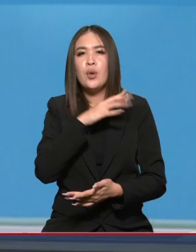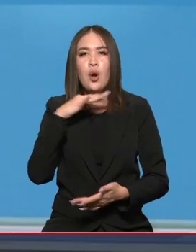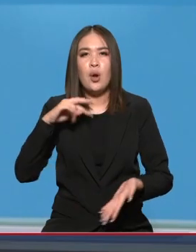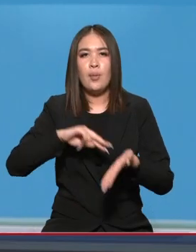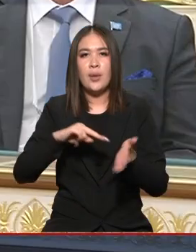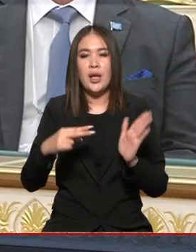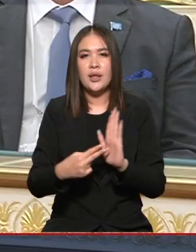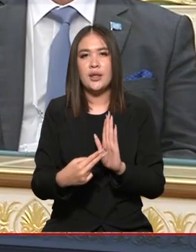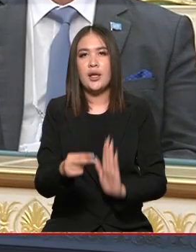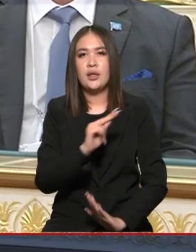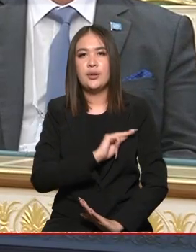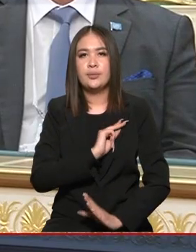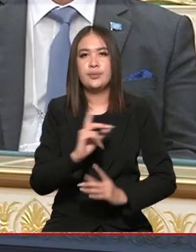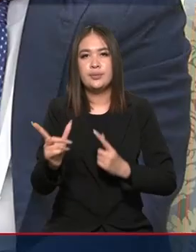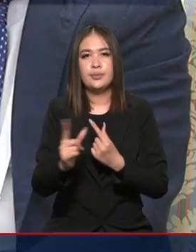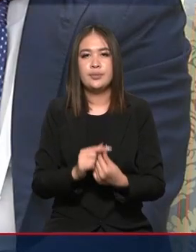многопланового партнерства.